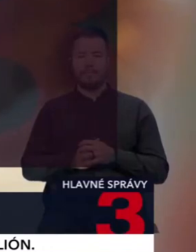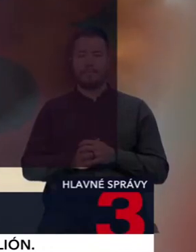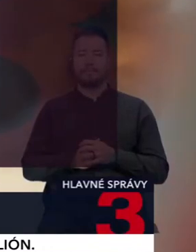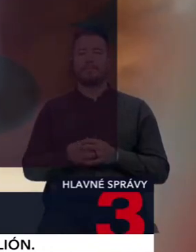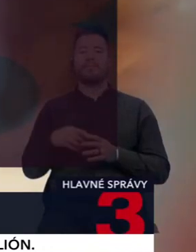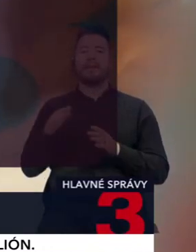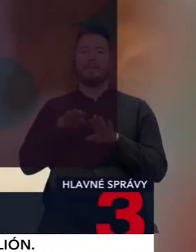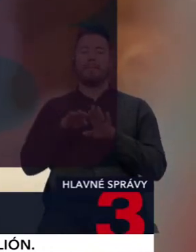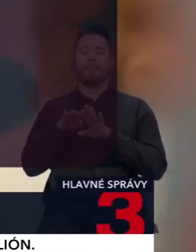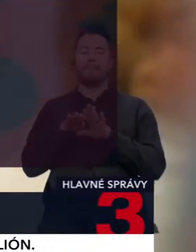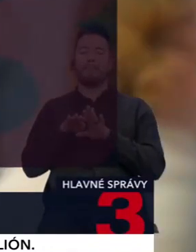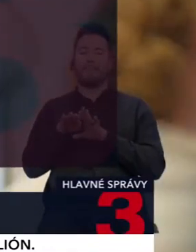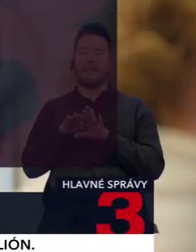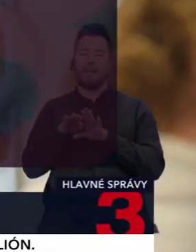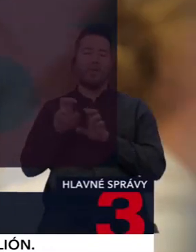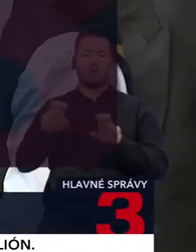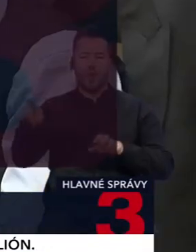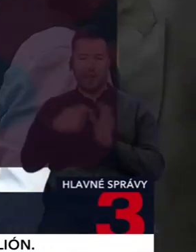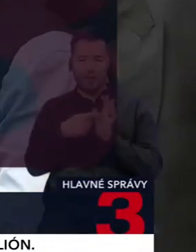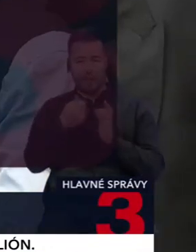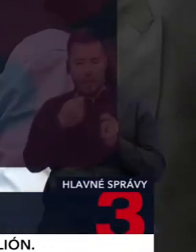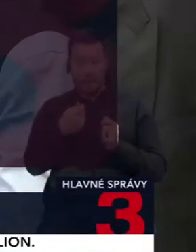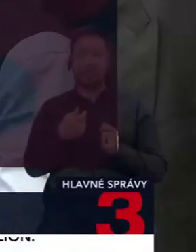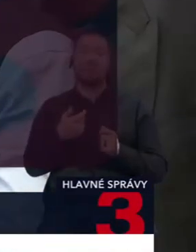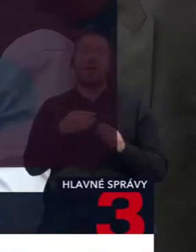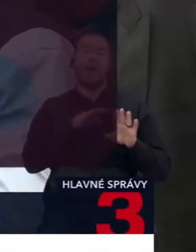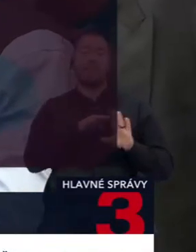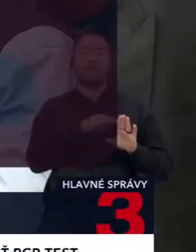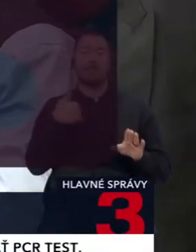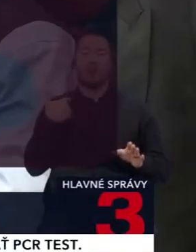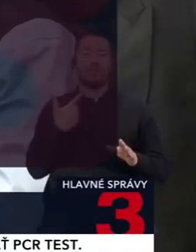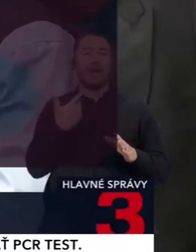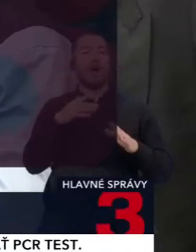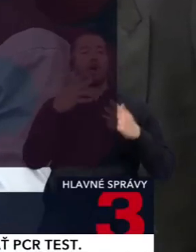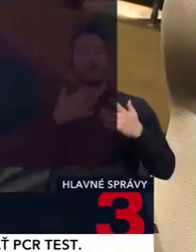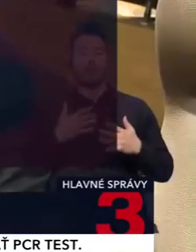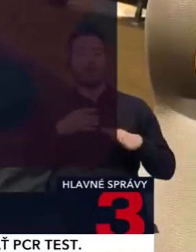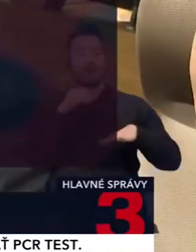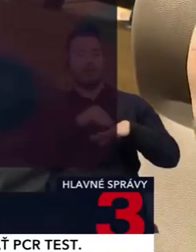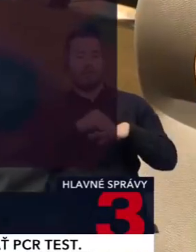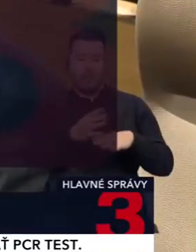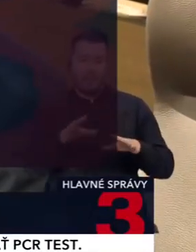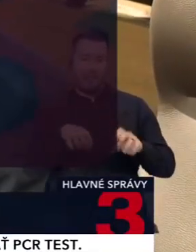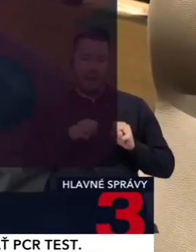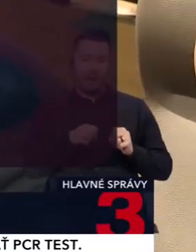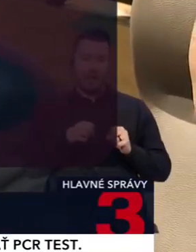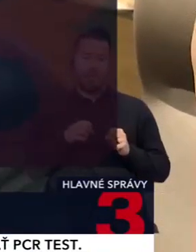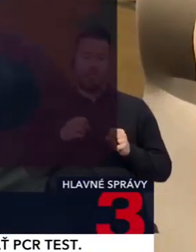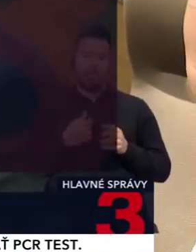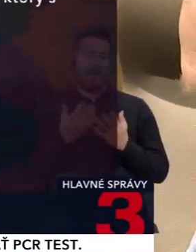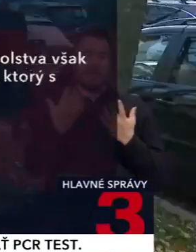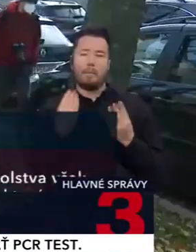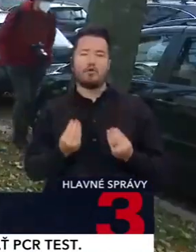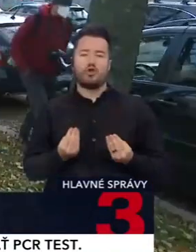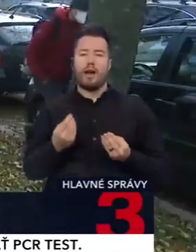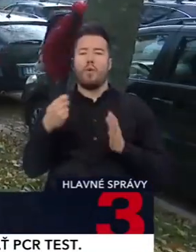Minister školstva však schválil rozpočet na rok 2022 bez akýchkoľvek pripomienok, to je v stave, ktorý s navýšením platov učiteľov